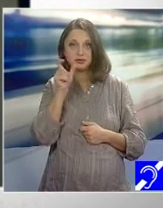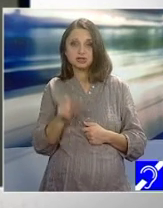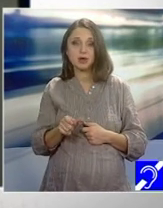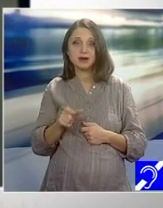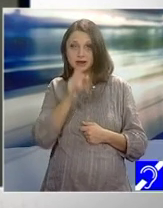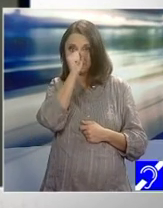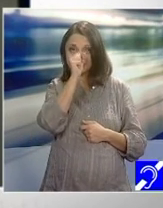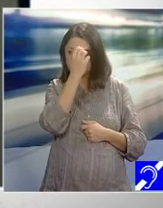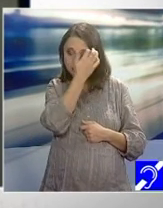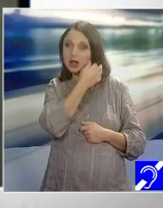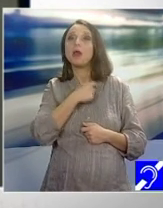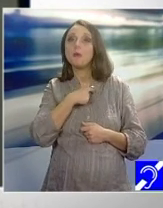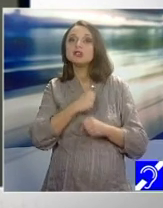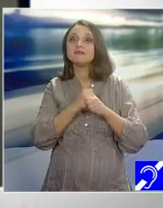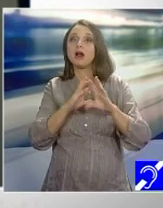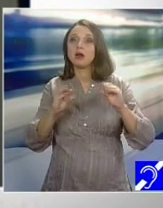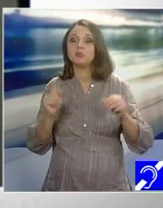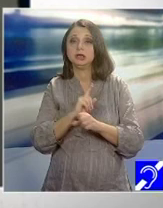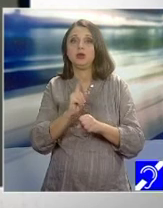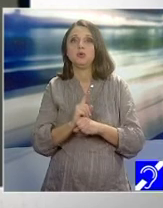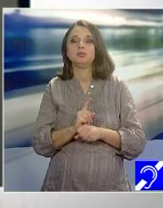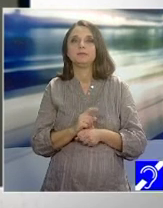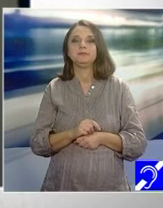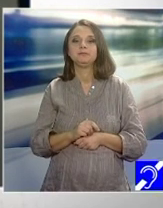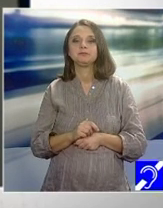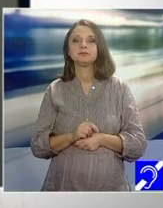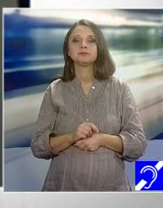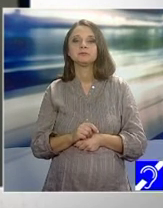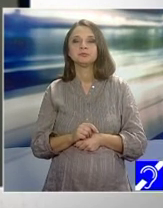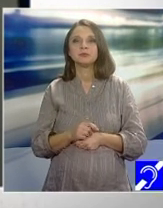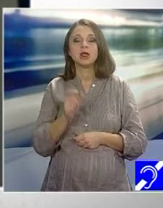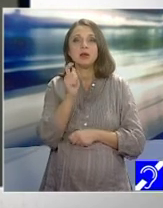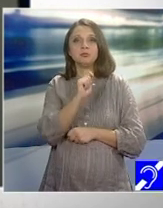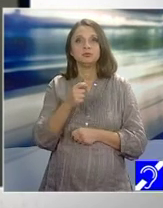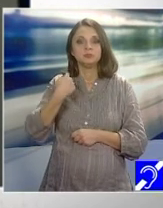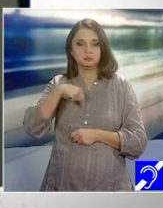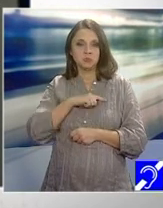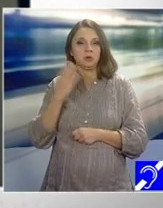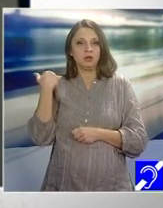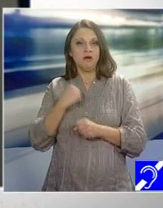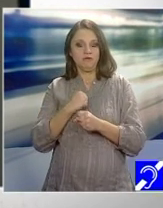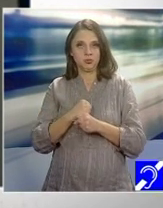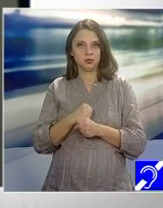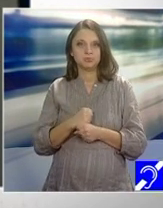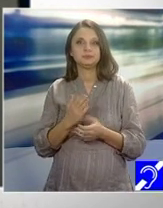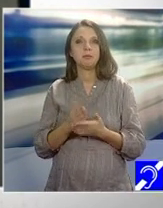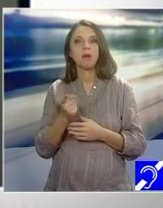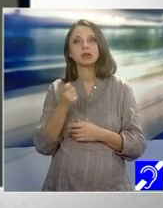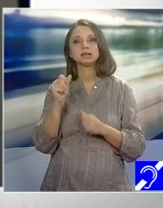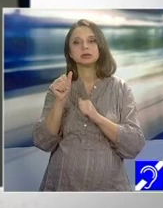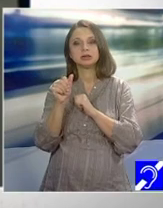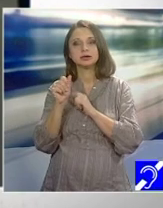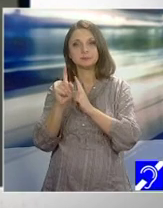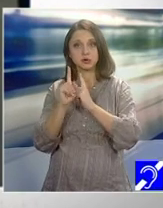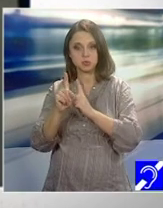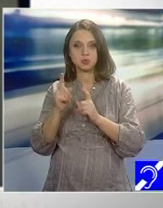în proiectul despre care vă spuneam, Value the Difference, am avut o parte din training, s-a desfășurat la